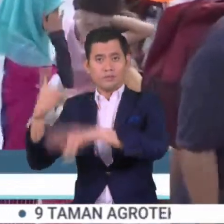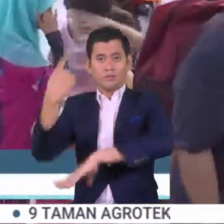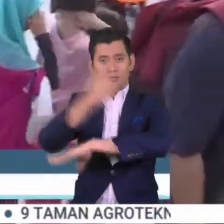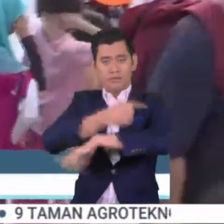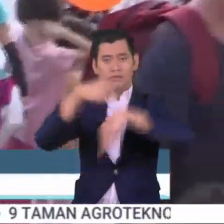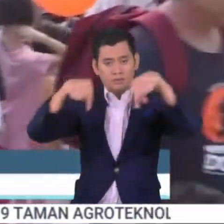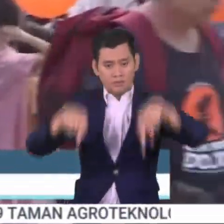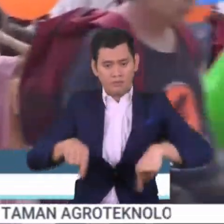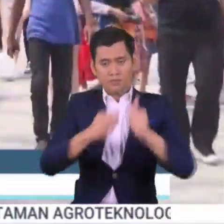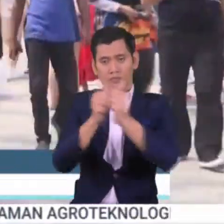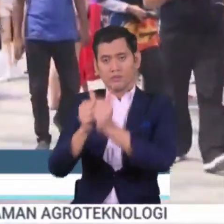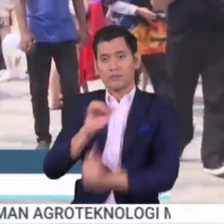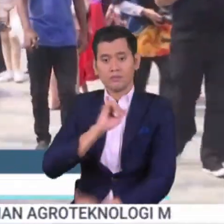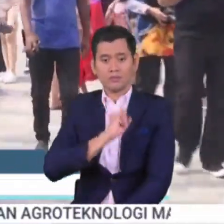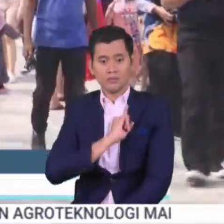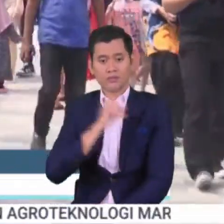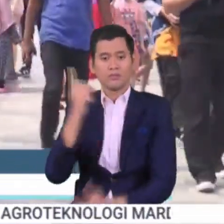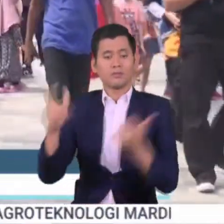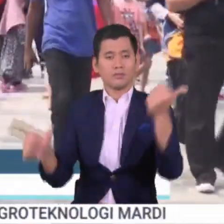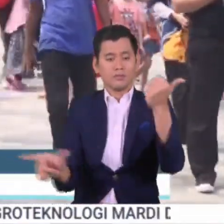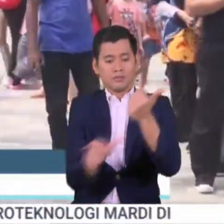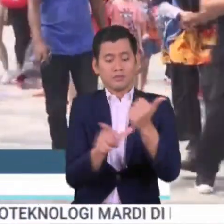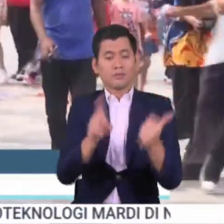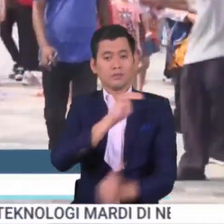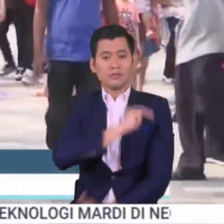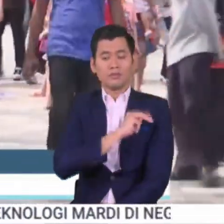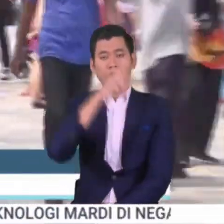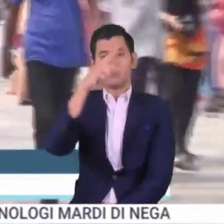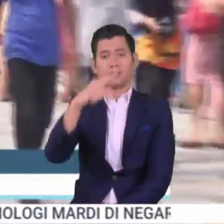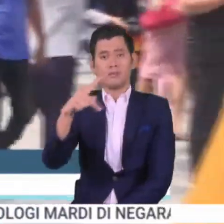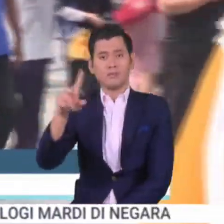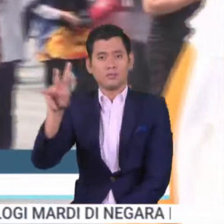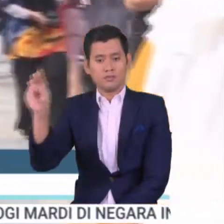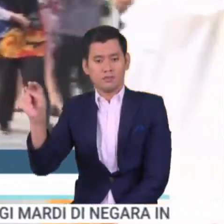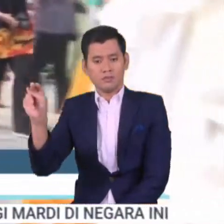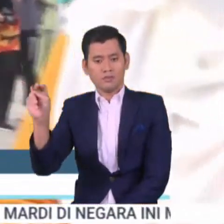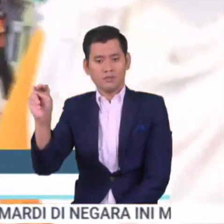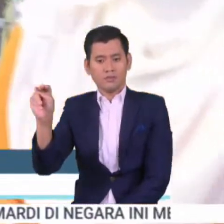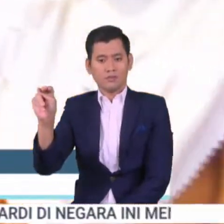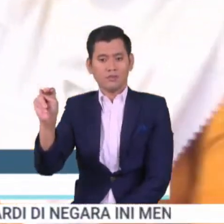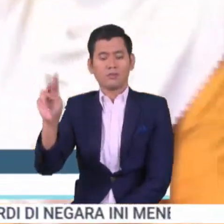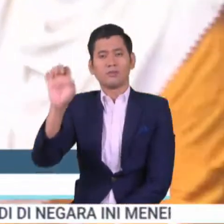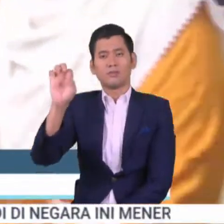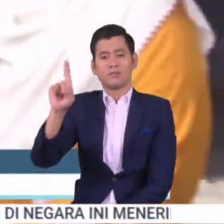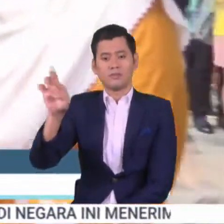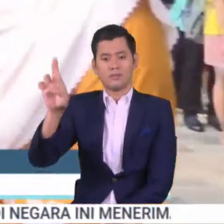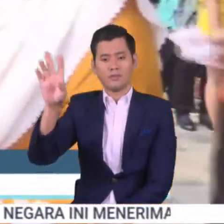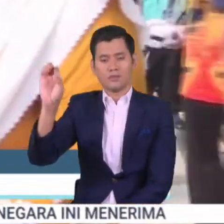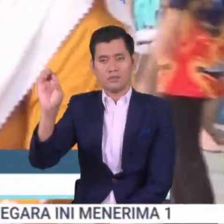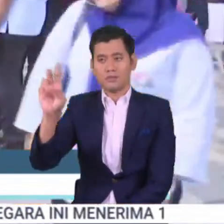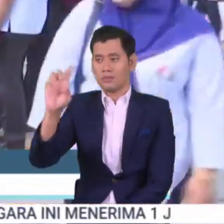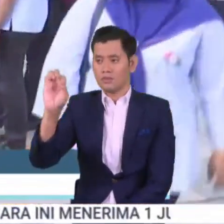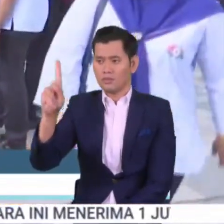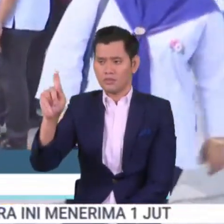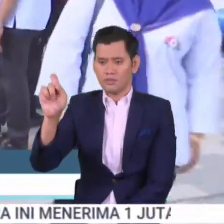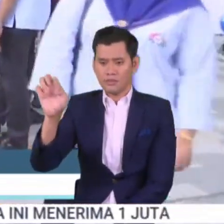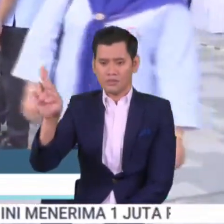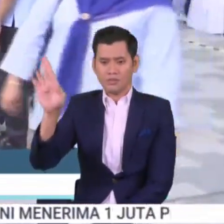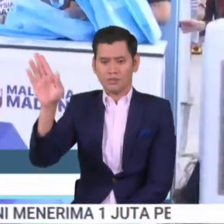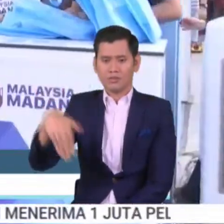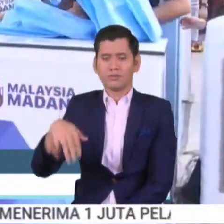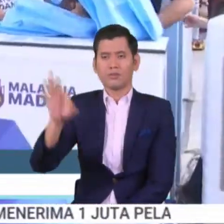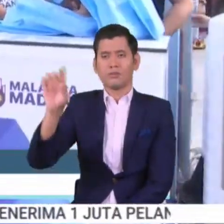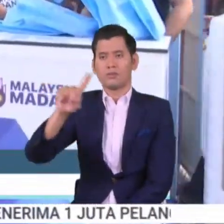pada dengan saya ketika ini ialah Timbalan Menteri KPDN Yang Berhormat Senator Fauziah Saleh. Assalamualaikum YB.